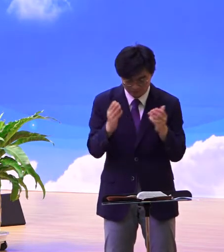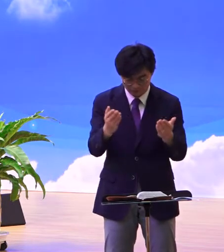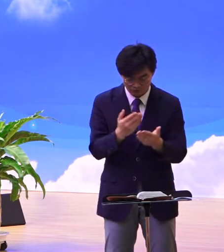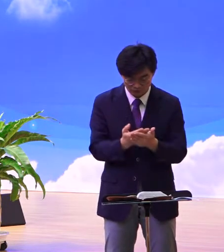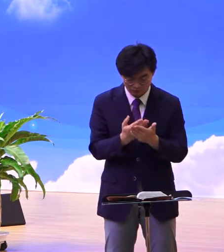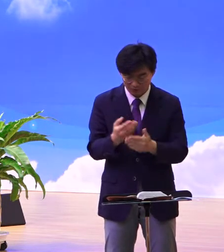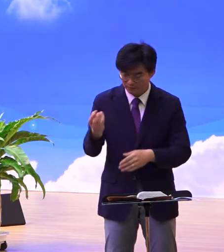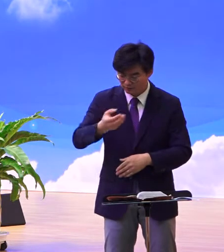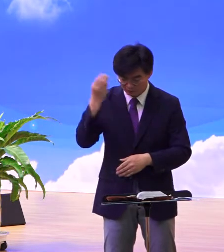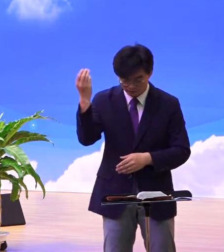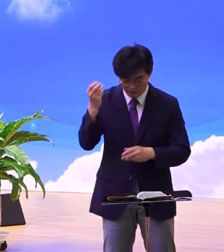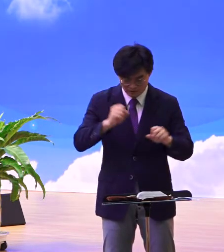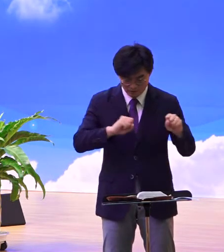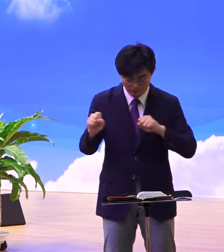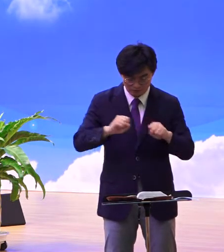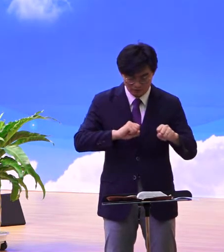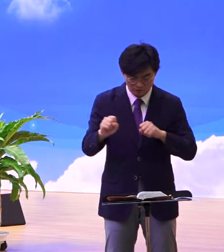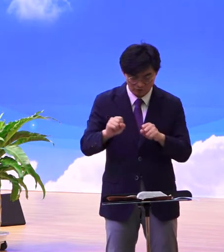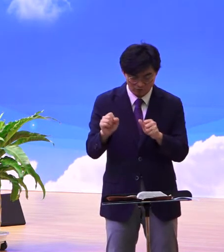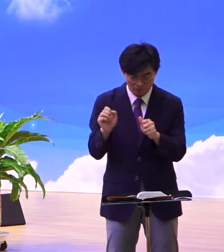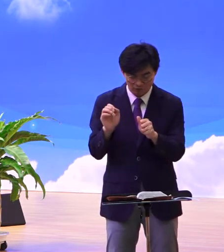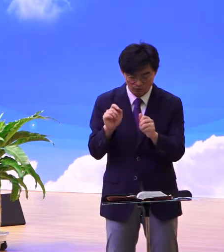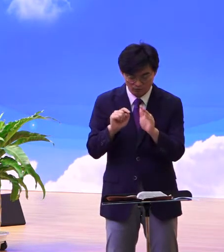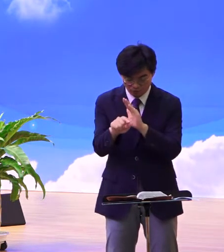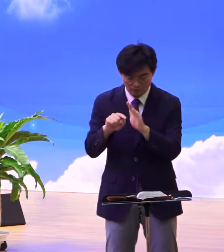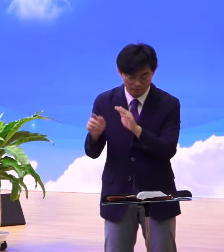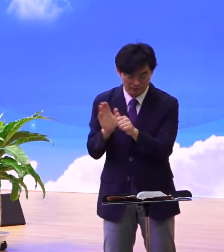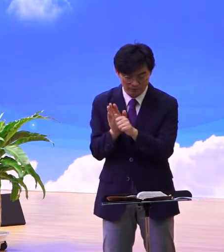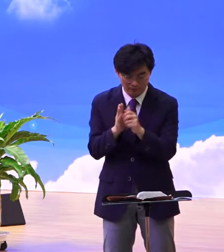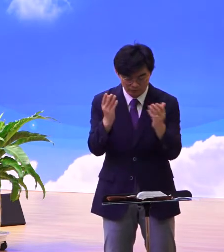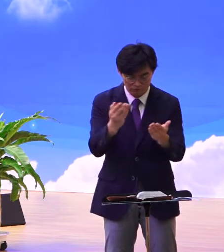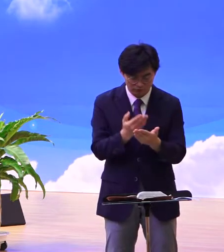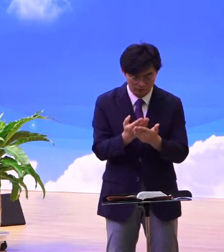성령의 역사하심으로 취하는 광선을 비추어 주셔서